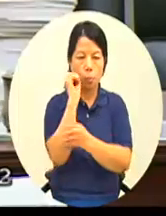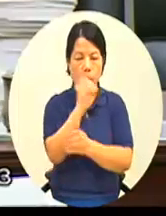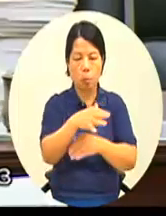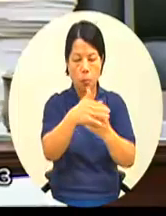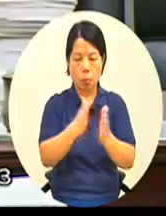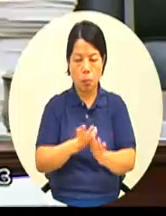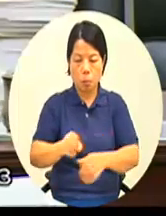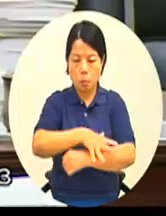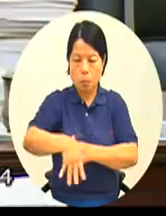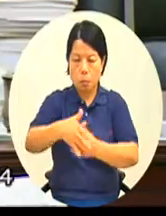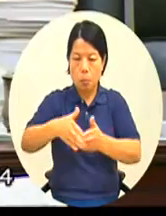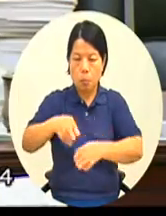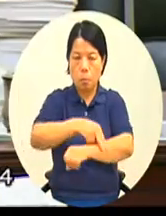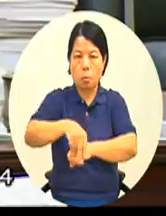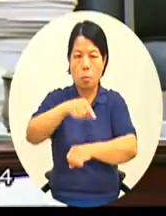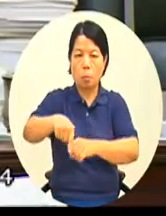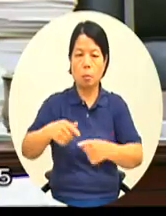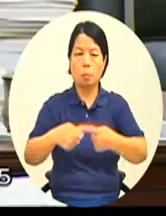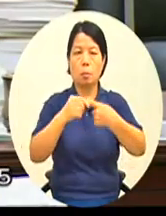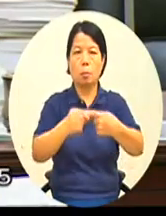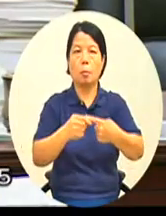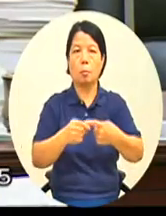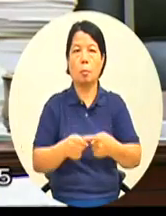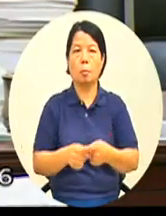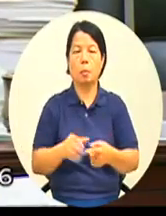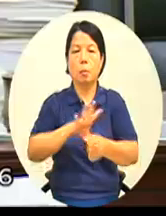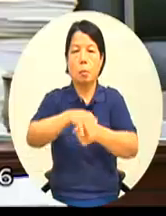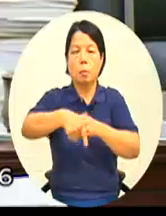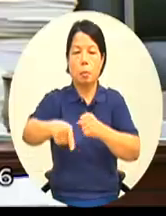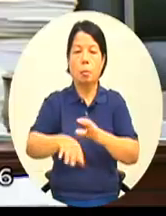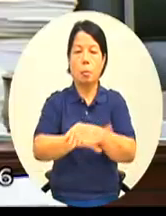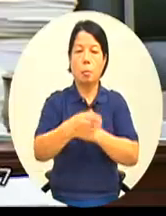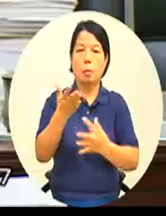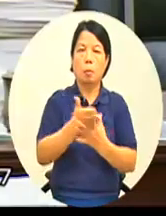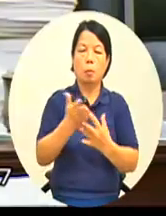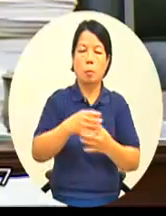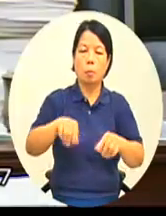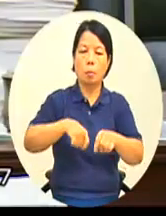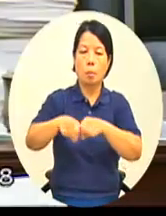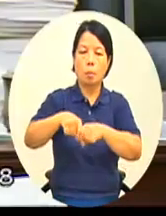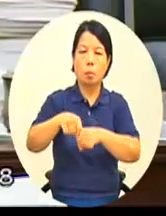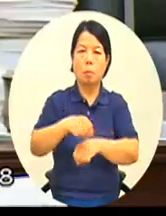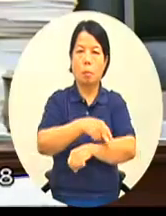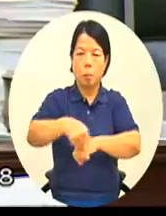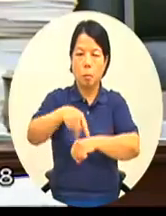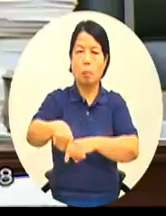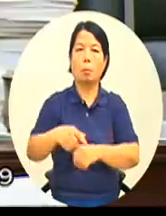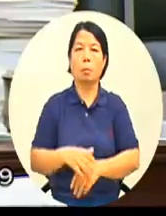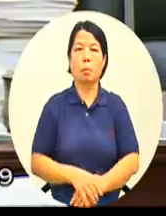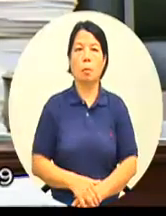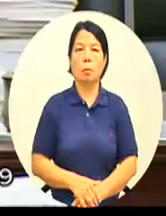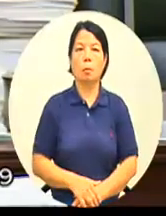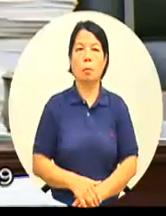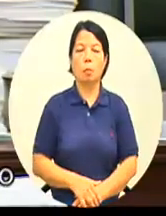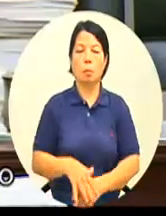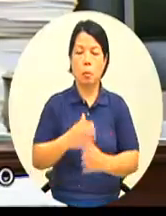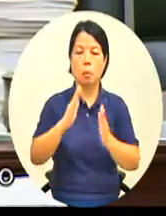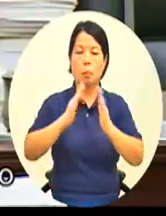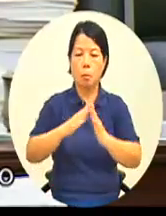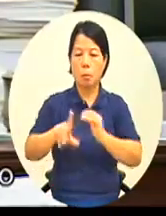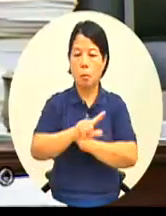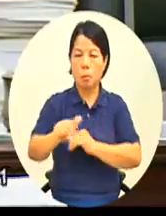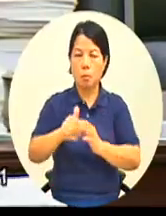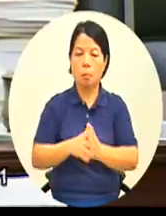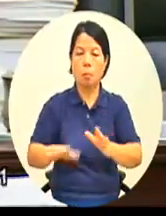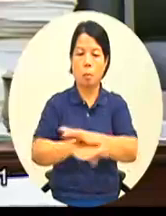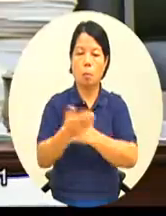划的，有第一个就是刚刚你讲的，包括这些空间的设计，它这些的家具、这些的空